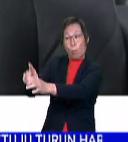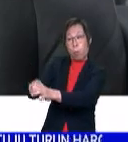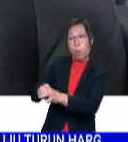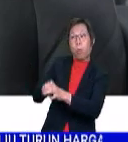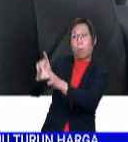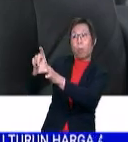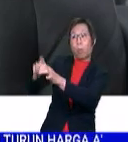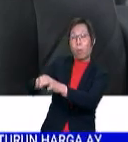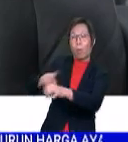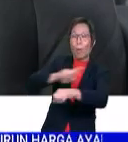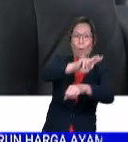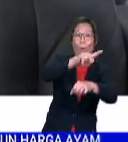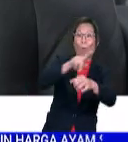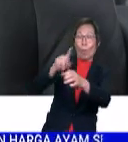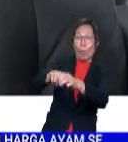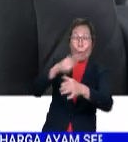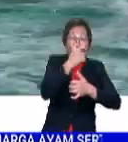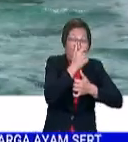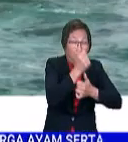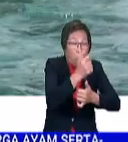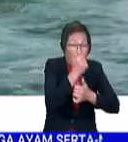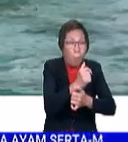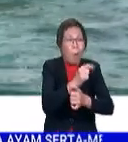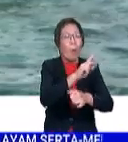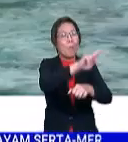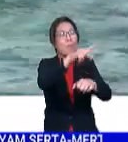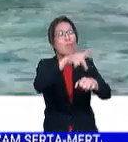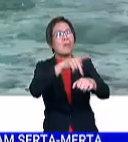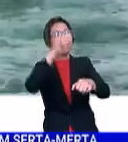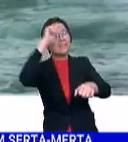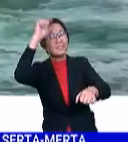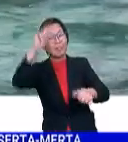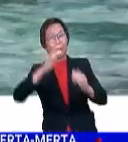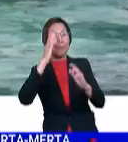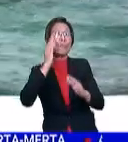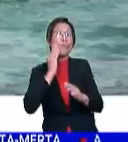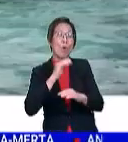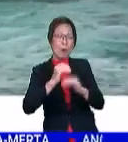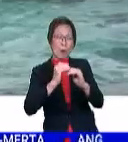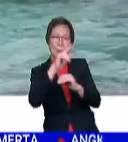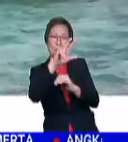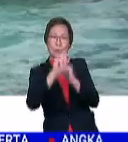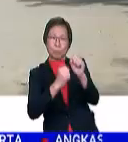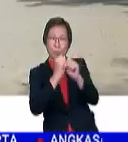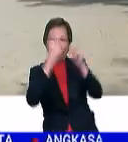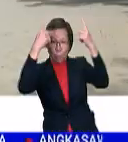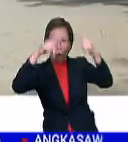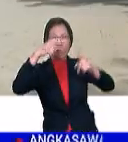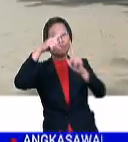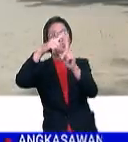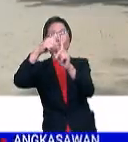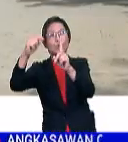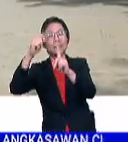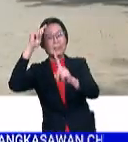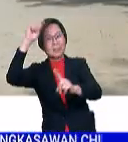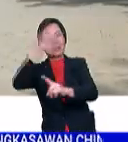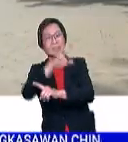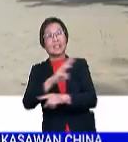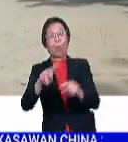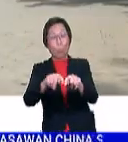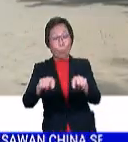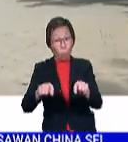kepada pulau-pulau di Terengganu lah. Berpengalaman lebih 30 tahun sebagai pengarah turism Terengganu dan